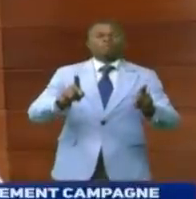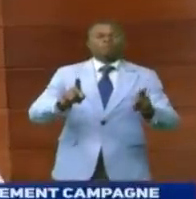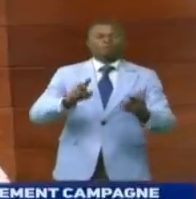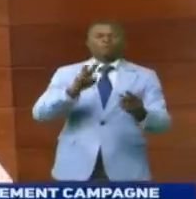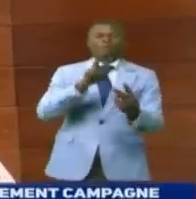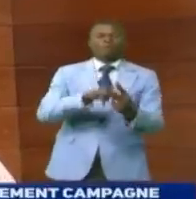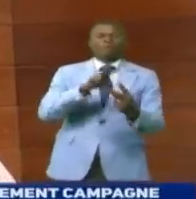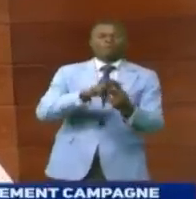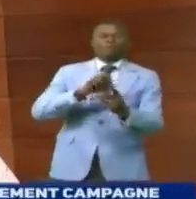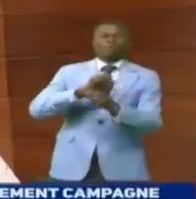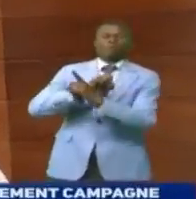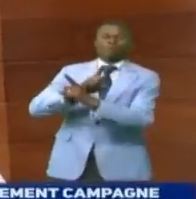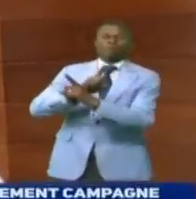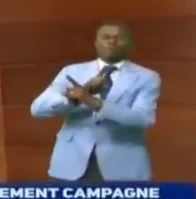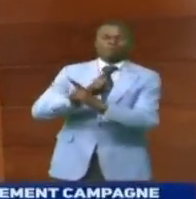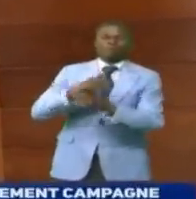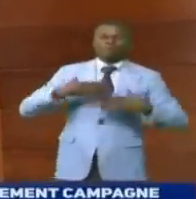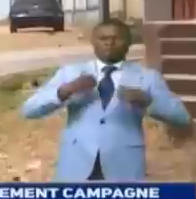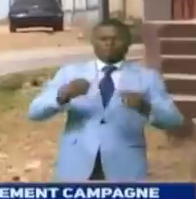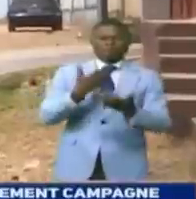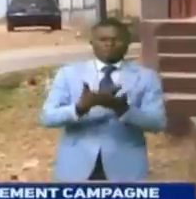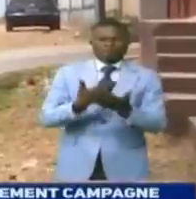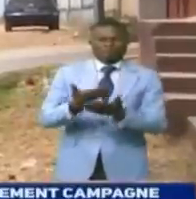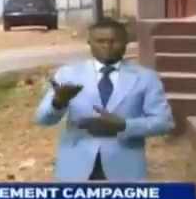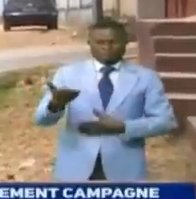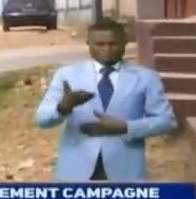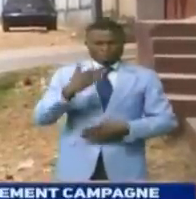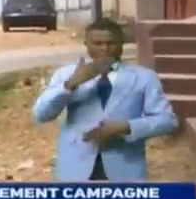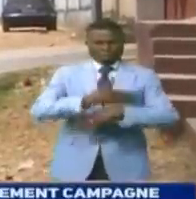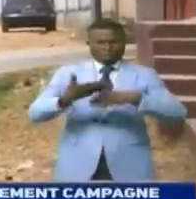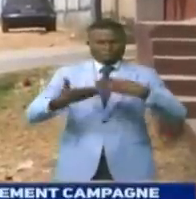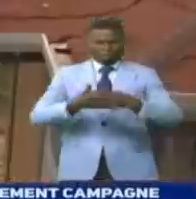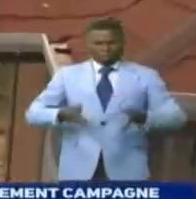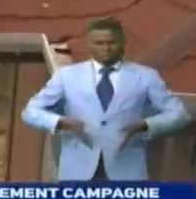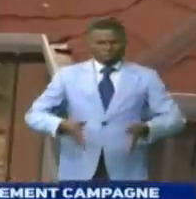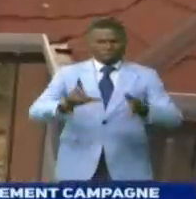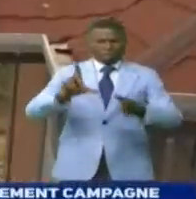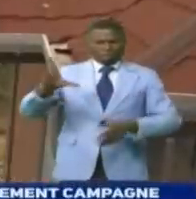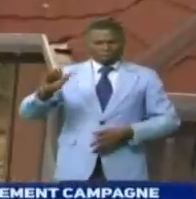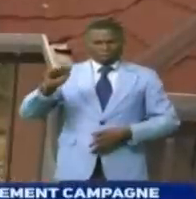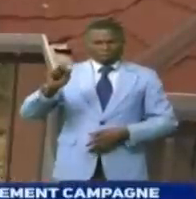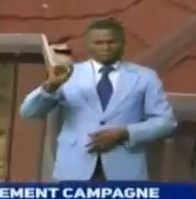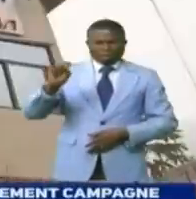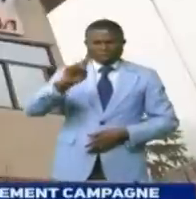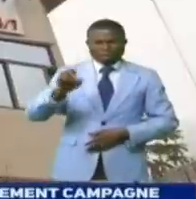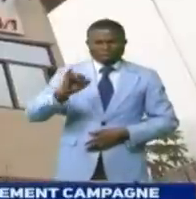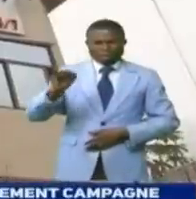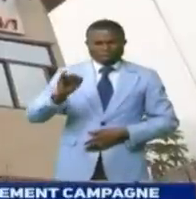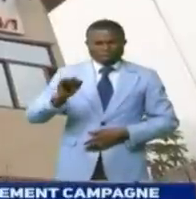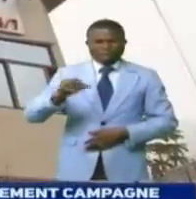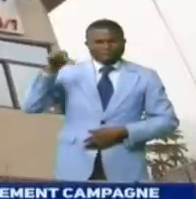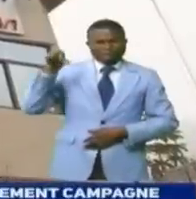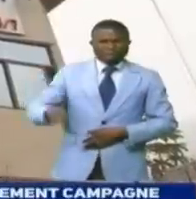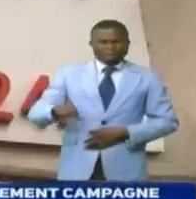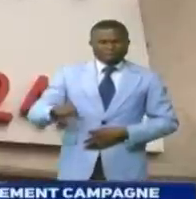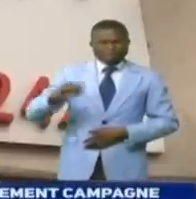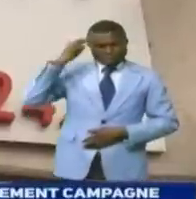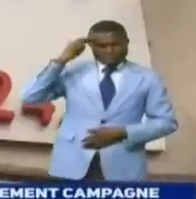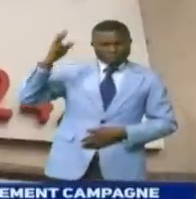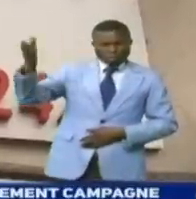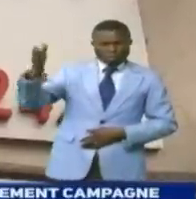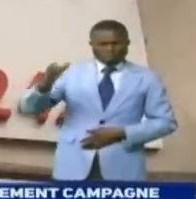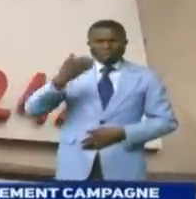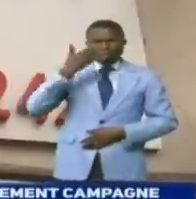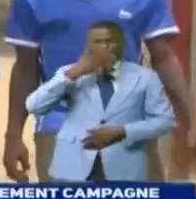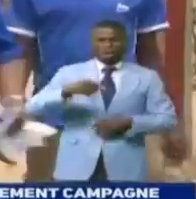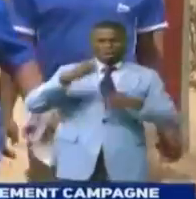va aussi garantir la guérison rapide. Construit sur l'avenue Landi, au quartier Bianda, Mongafula, ce centre a totalisé